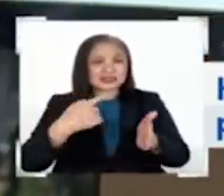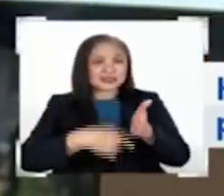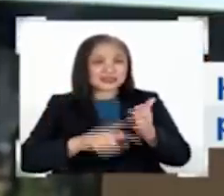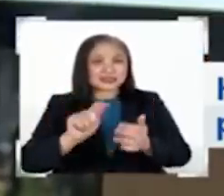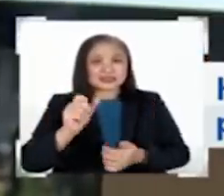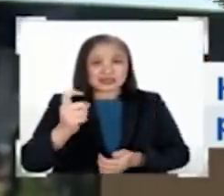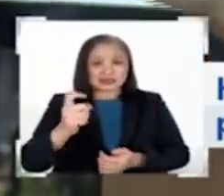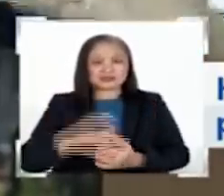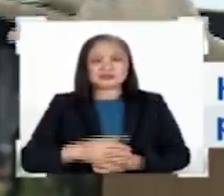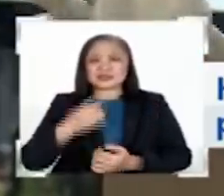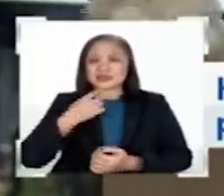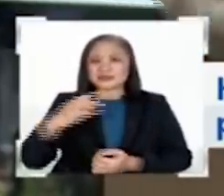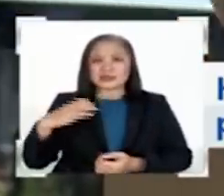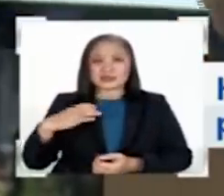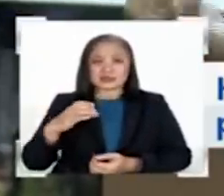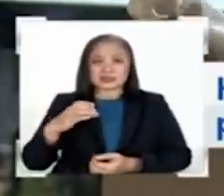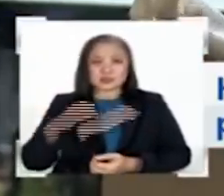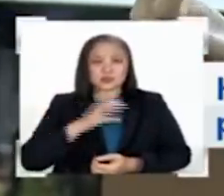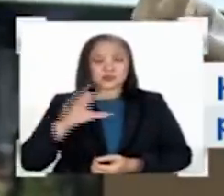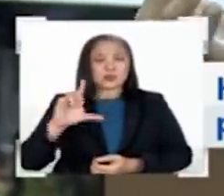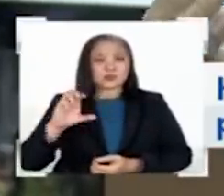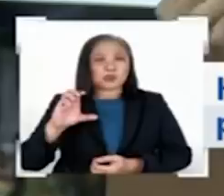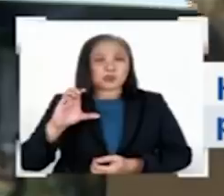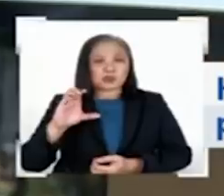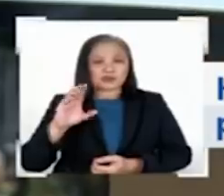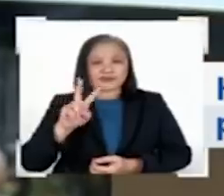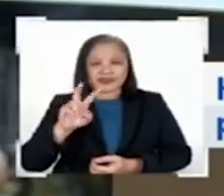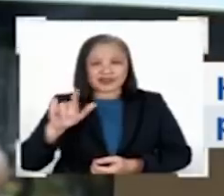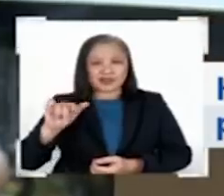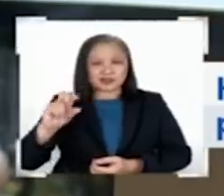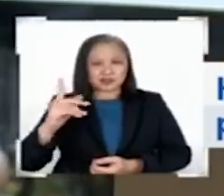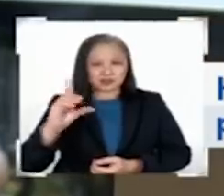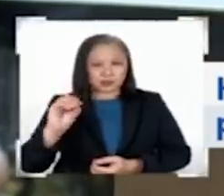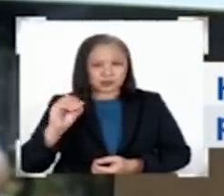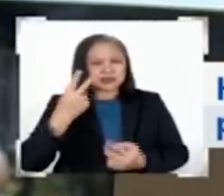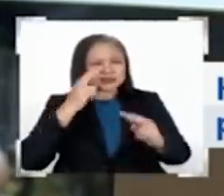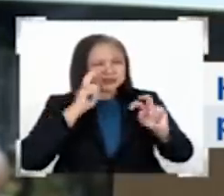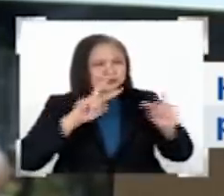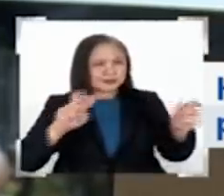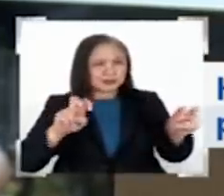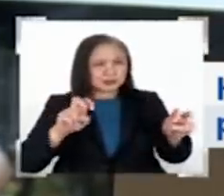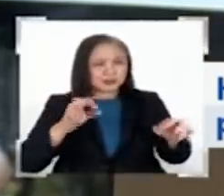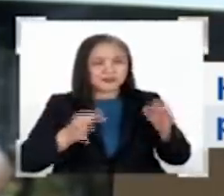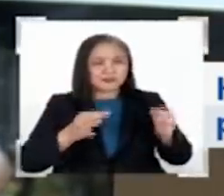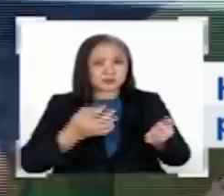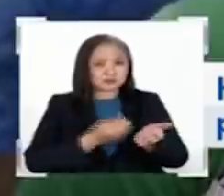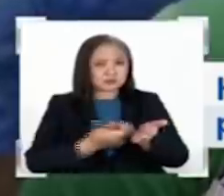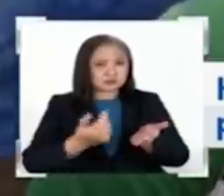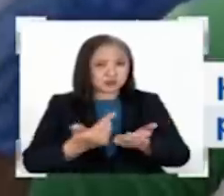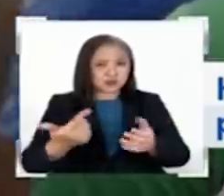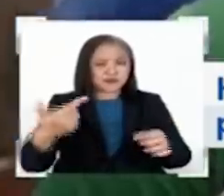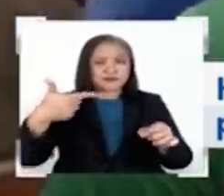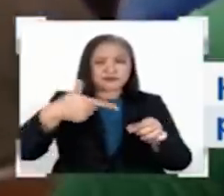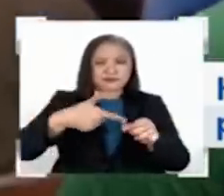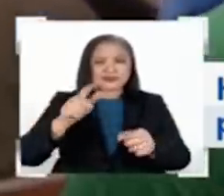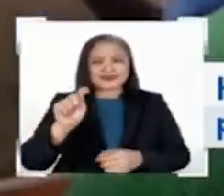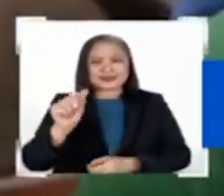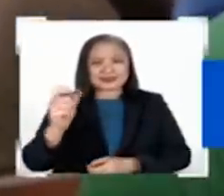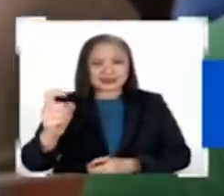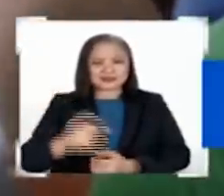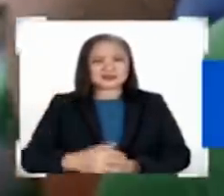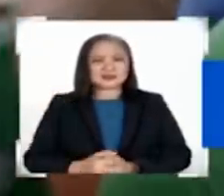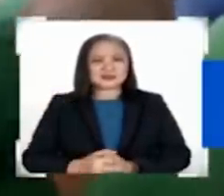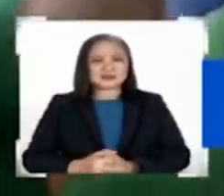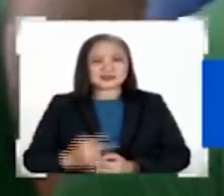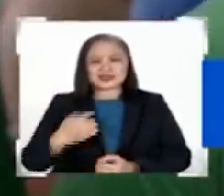Velasco, pinasisilip na niya sa ad hoc committee ng Kamara ang pagbawas o pag-alis sa fuel excise tax. I believe they're going to meet this